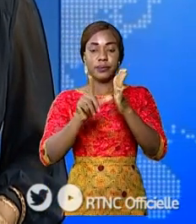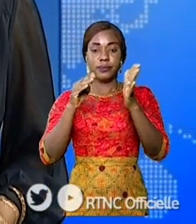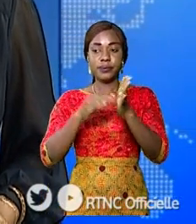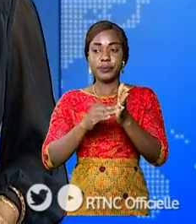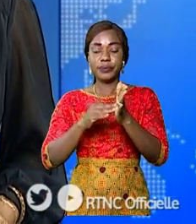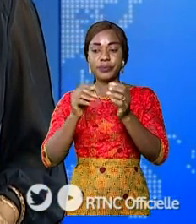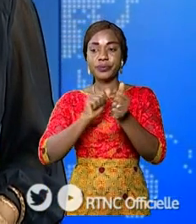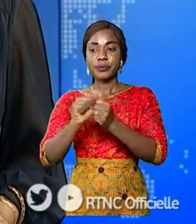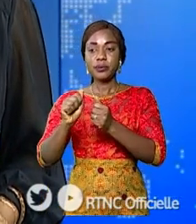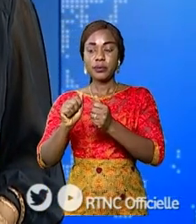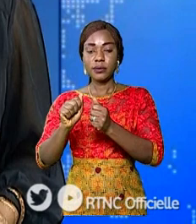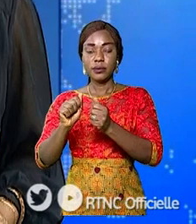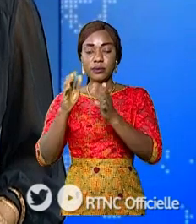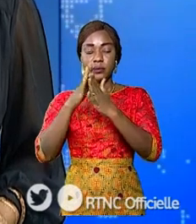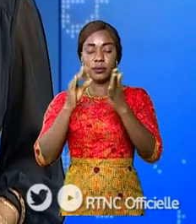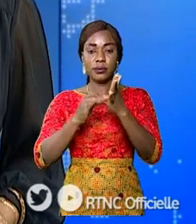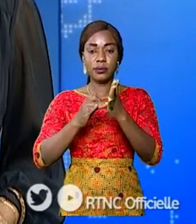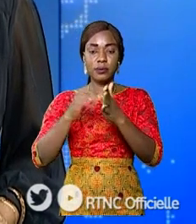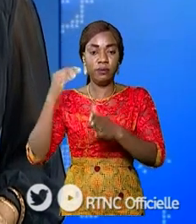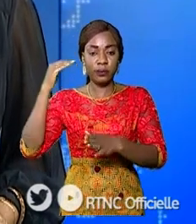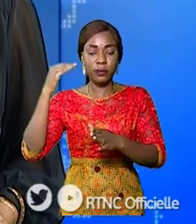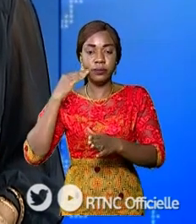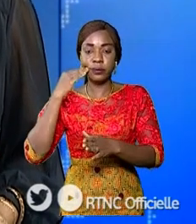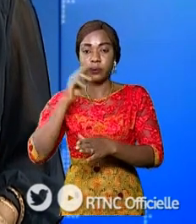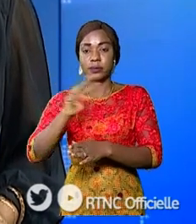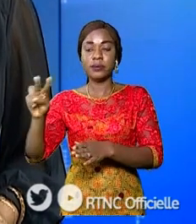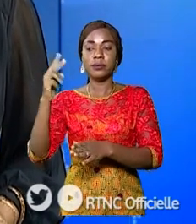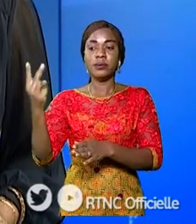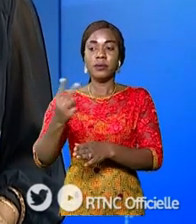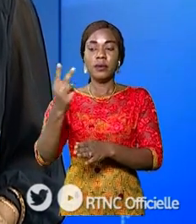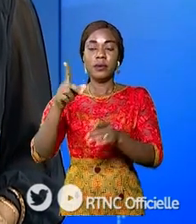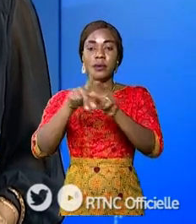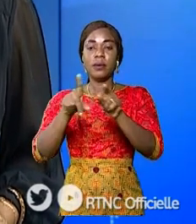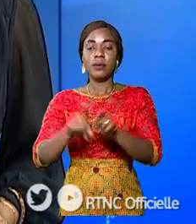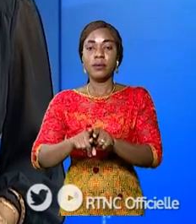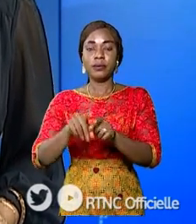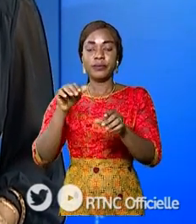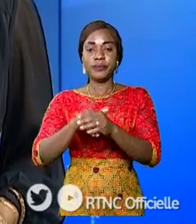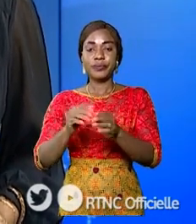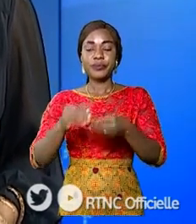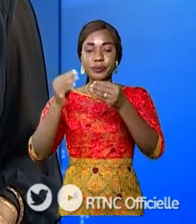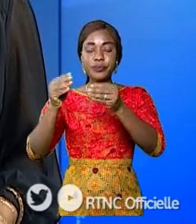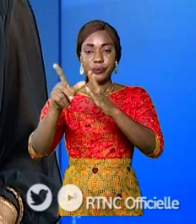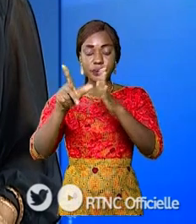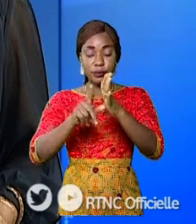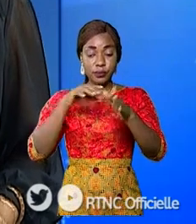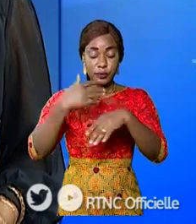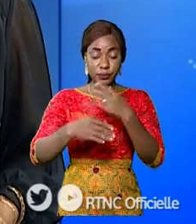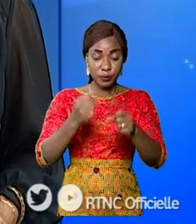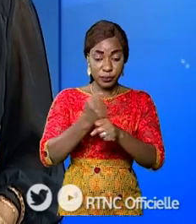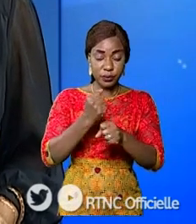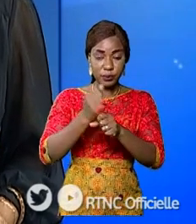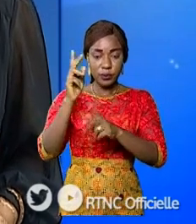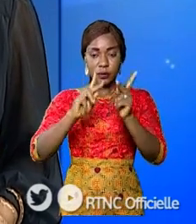08/009 du 7 juillet 2008 portant dispositions générales applicables aux établissements publics, spécialement en